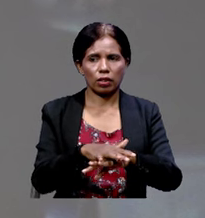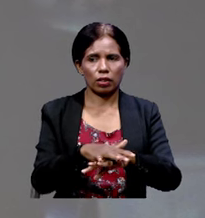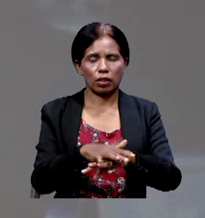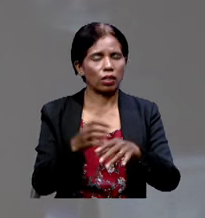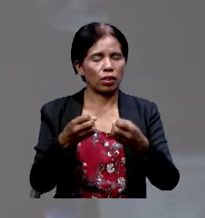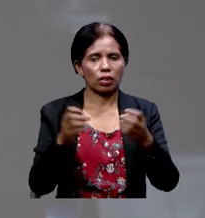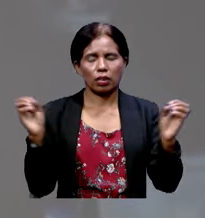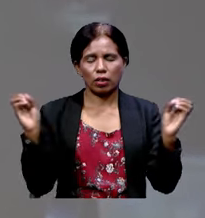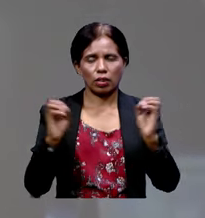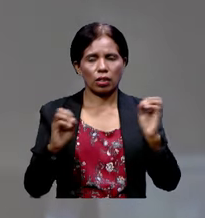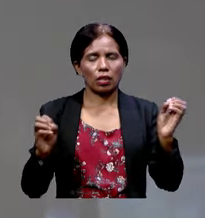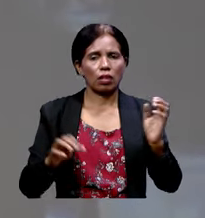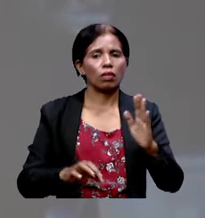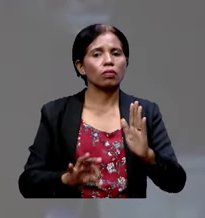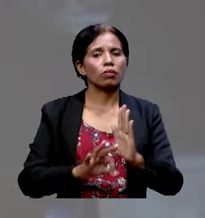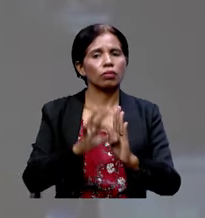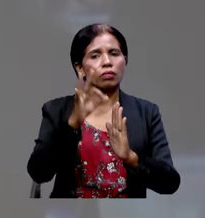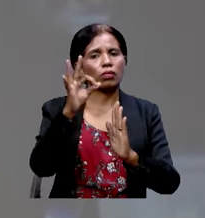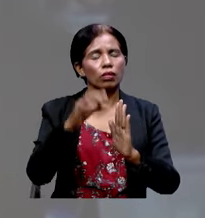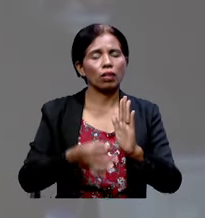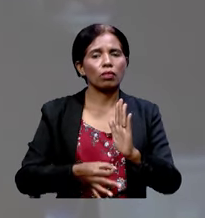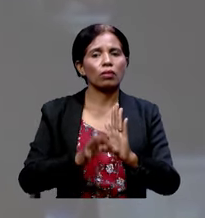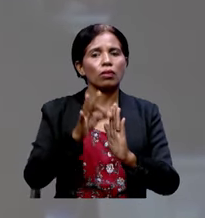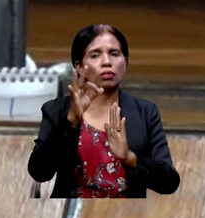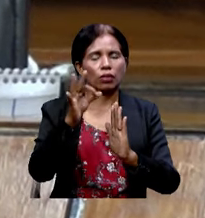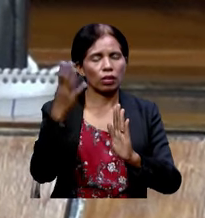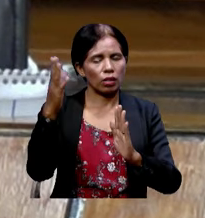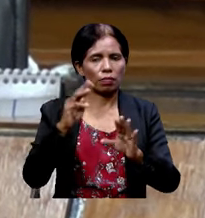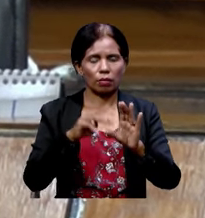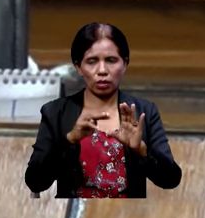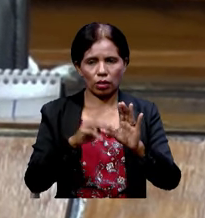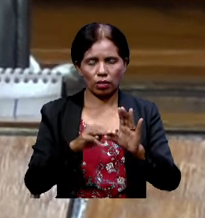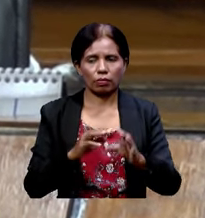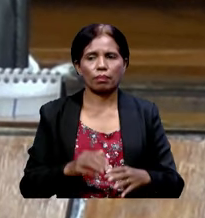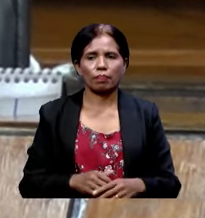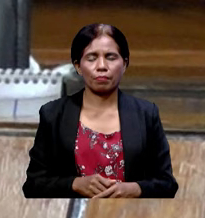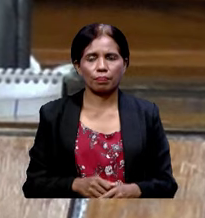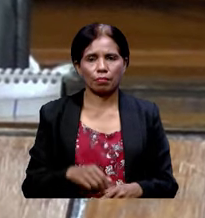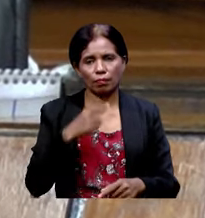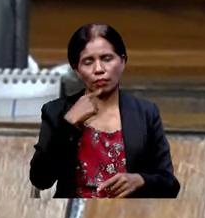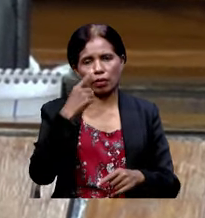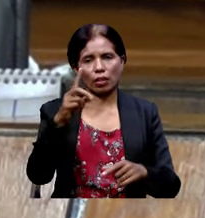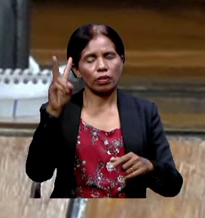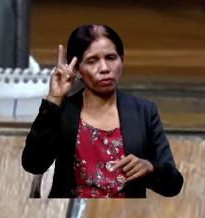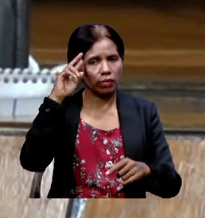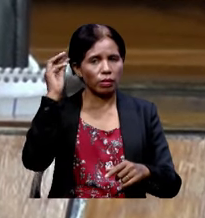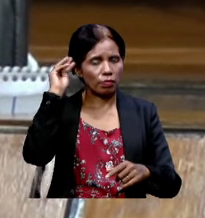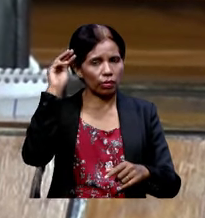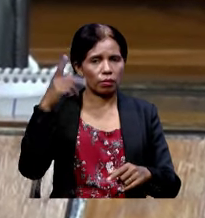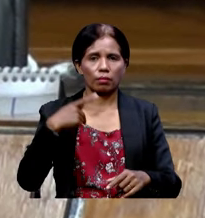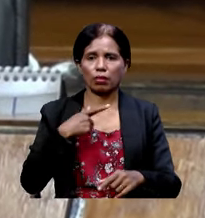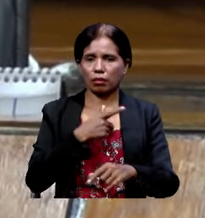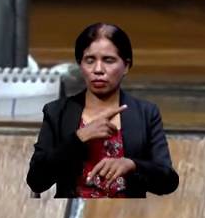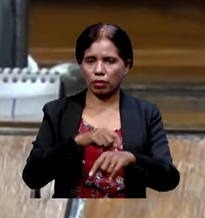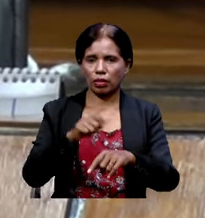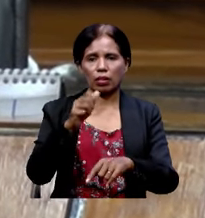la folin iha mercado iha mate ekonomia sirninian. Hatamba kestau ne vice ministro asunto parlamentar aderi